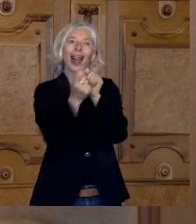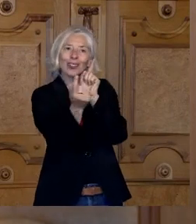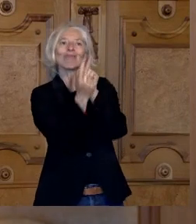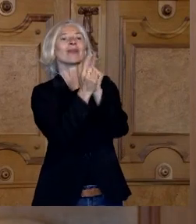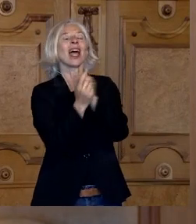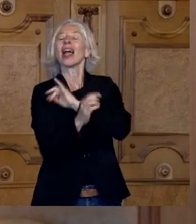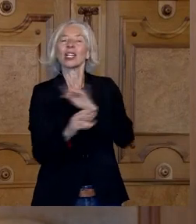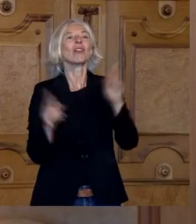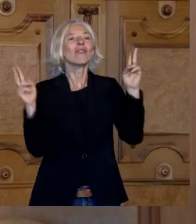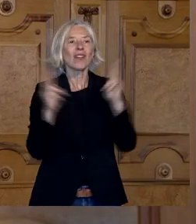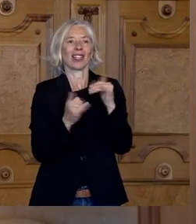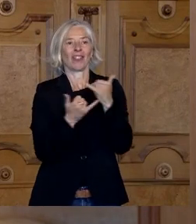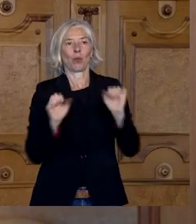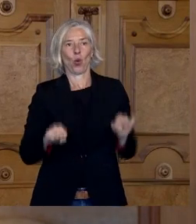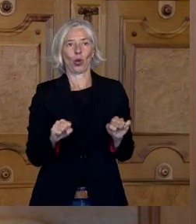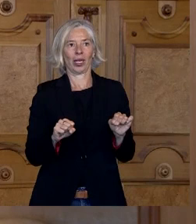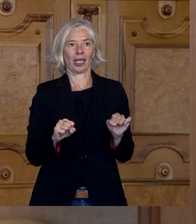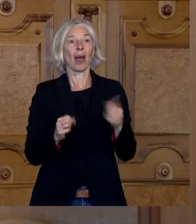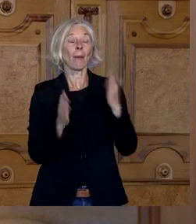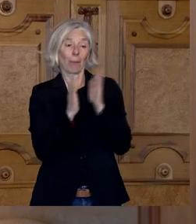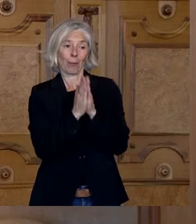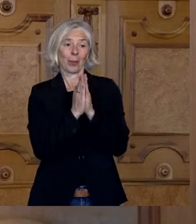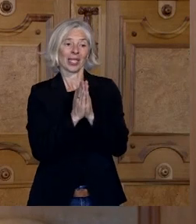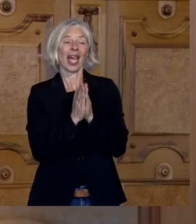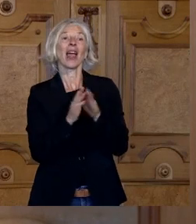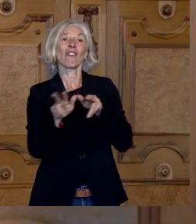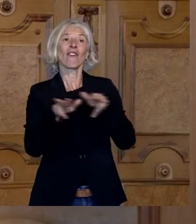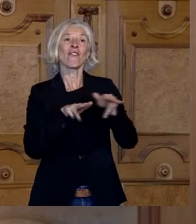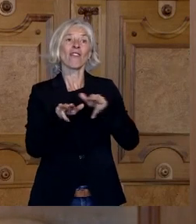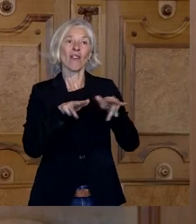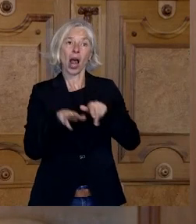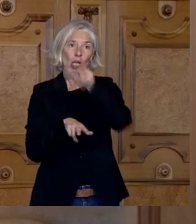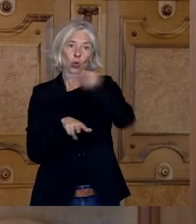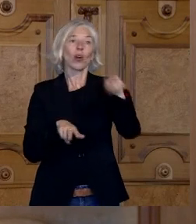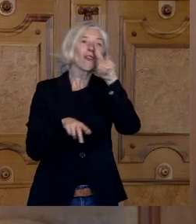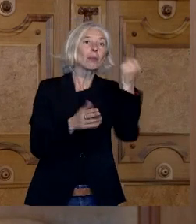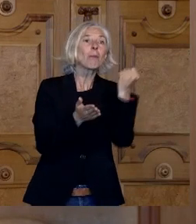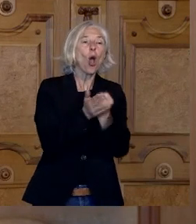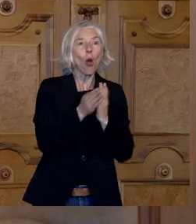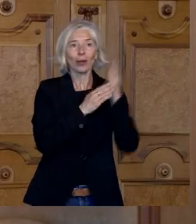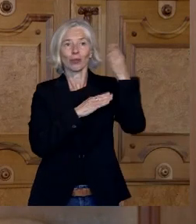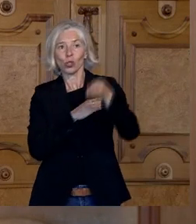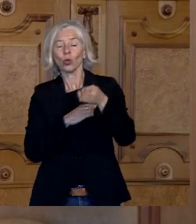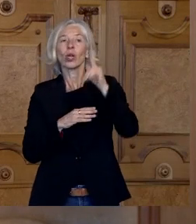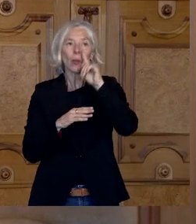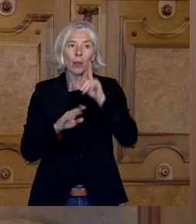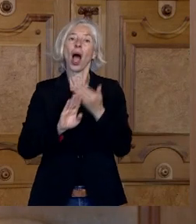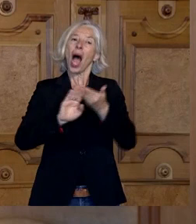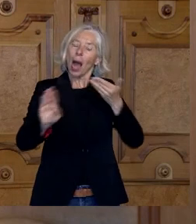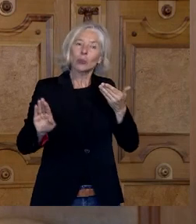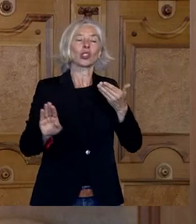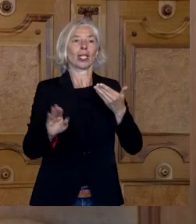der Verwaltung. Er gilt auch bitte weiterhin für das persönliche Verhalten jedes Einzelnen in Augsburg.